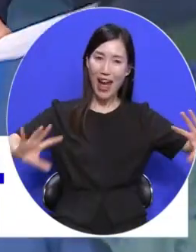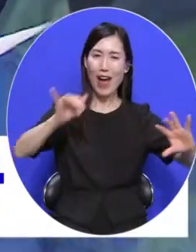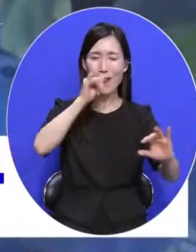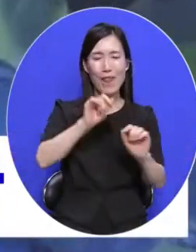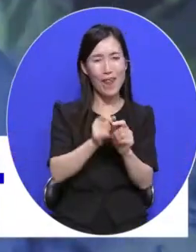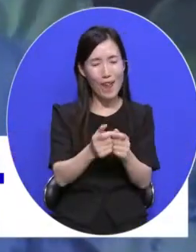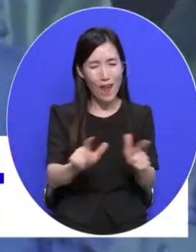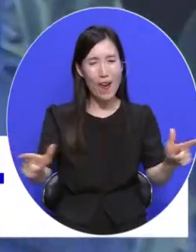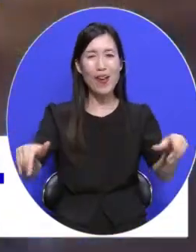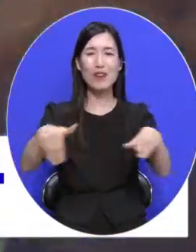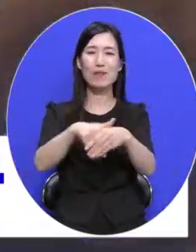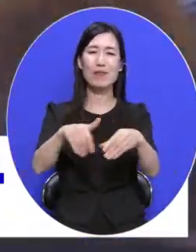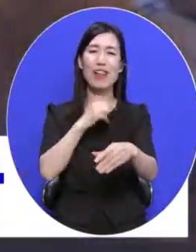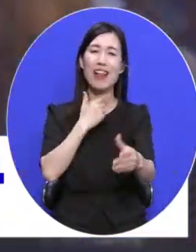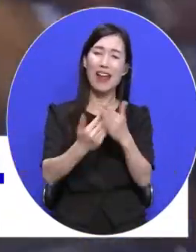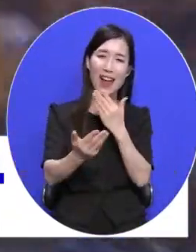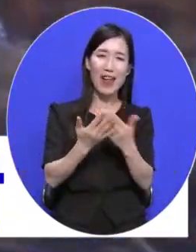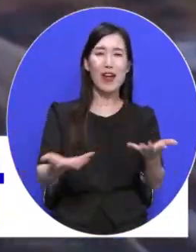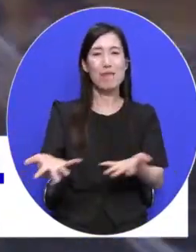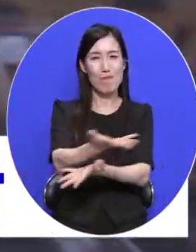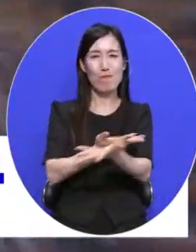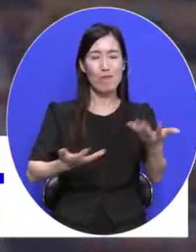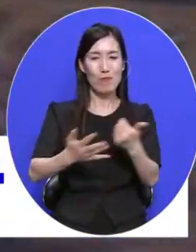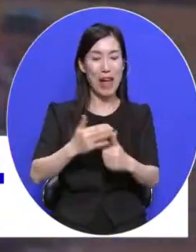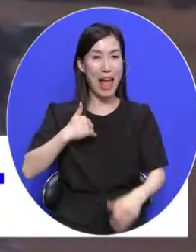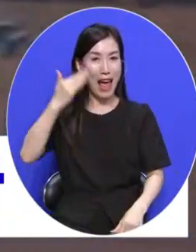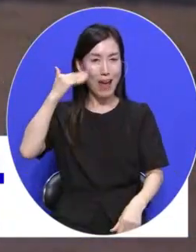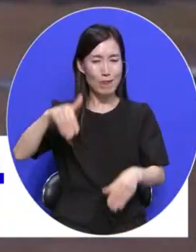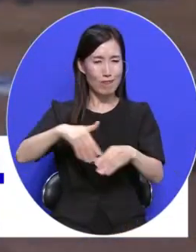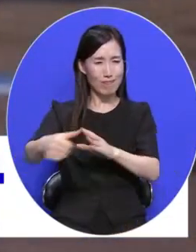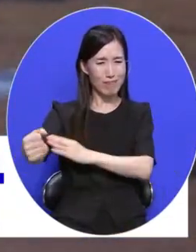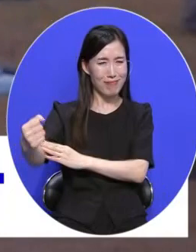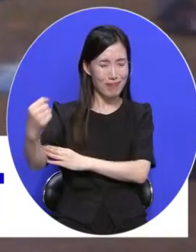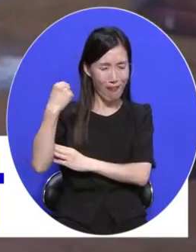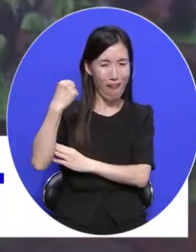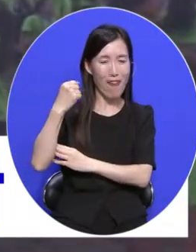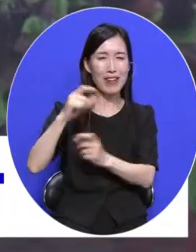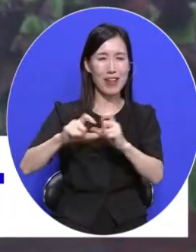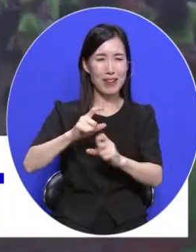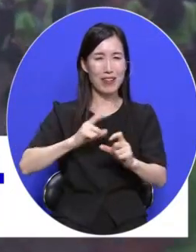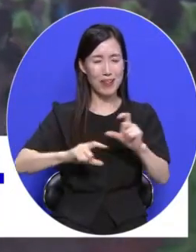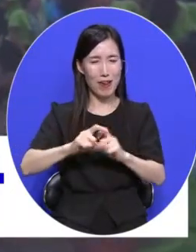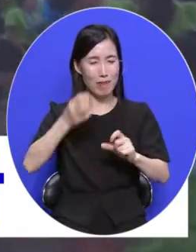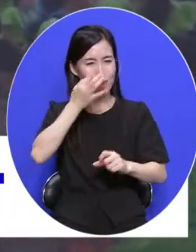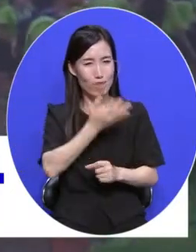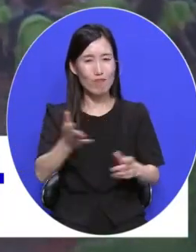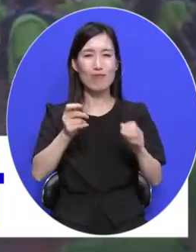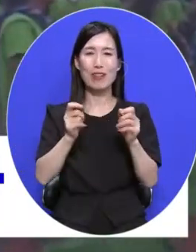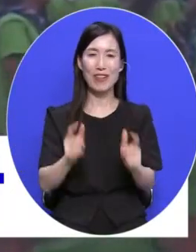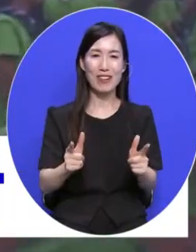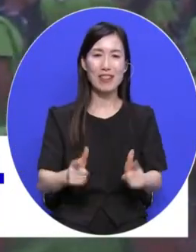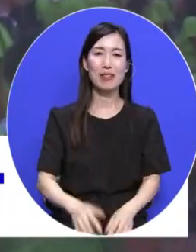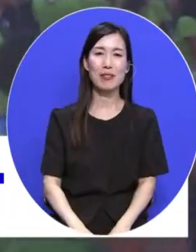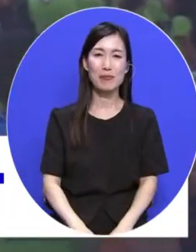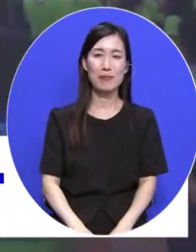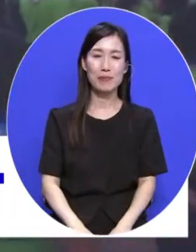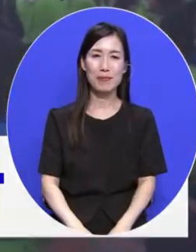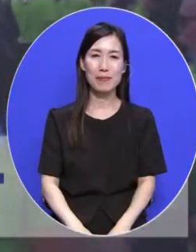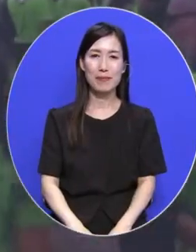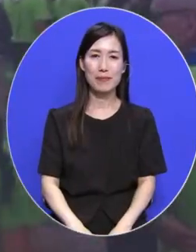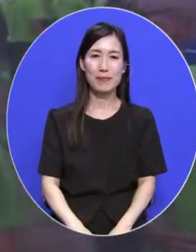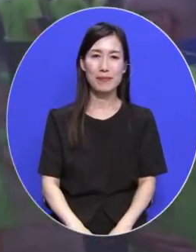다양한 문화 체험의 기회를 통해서 문화 강국 대한민국의 위상을 높일 것으로 기대됩니다. 박지선